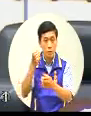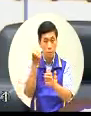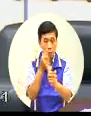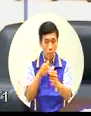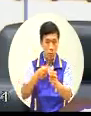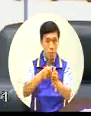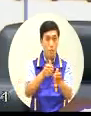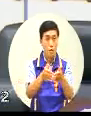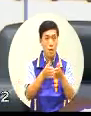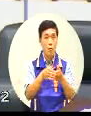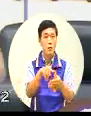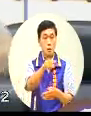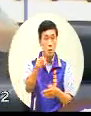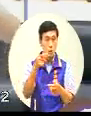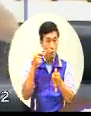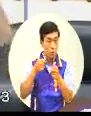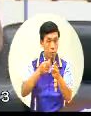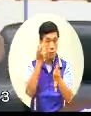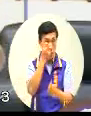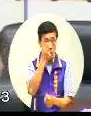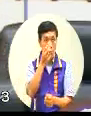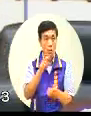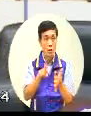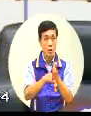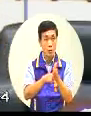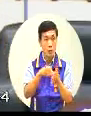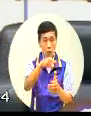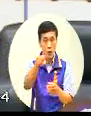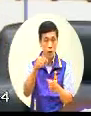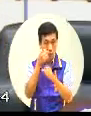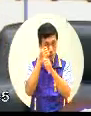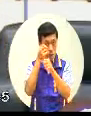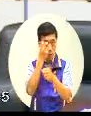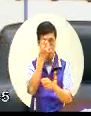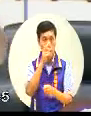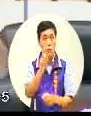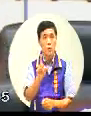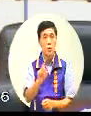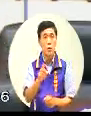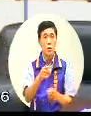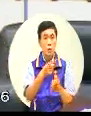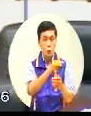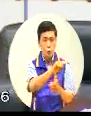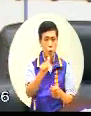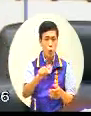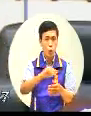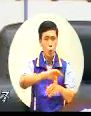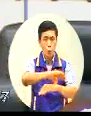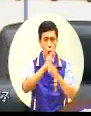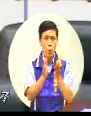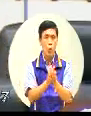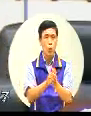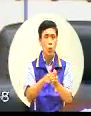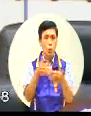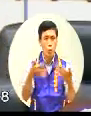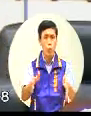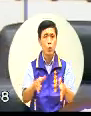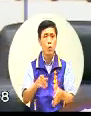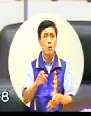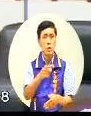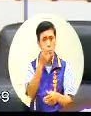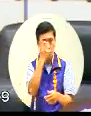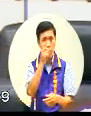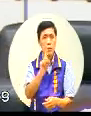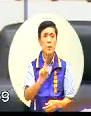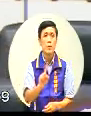查验的时候你们到底是怎么验，我一直想不通了，因为那么多东西啊，你是什么验？ 这